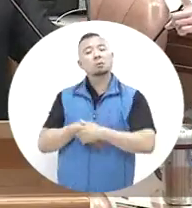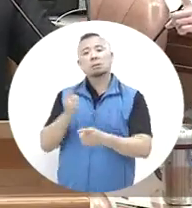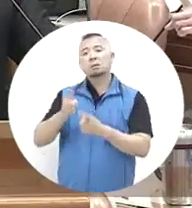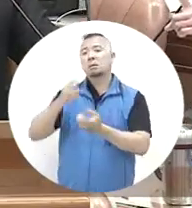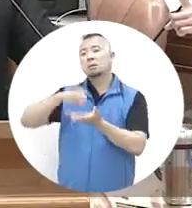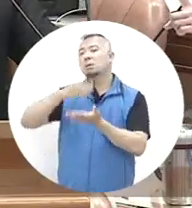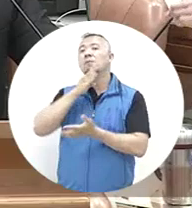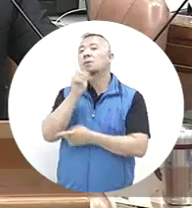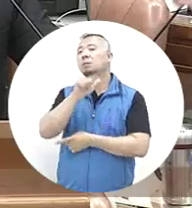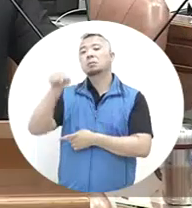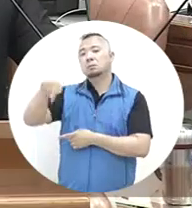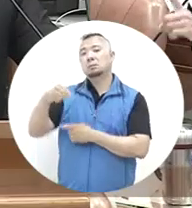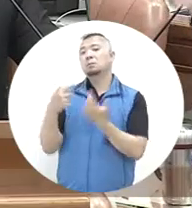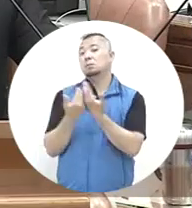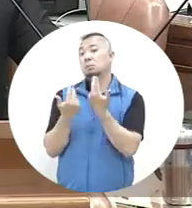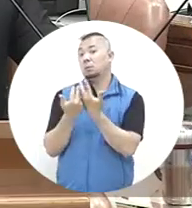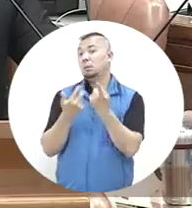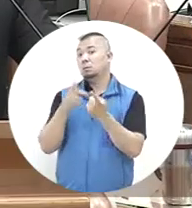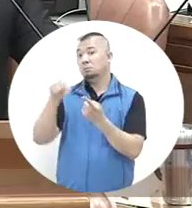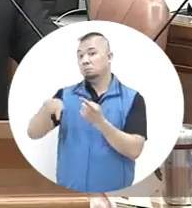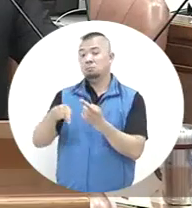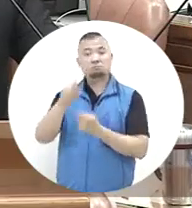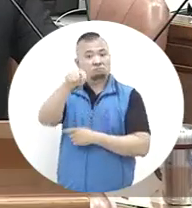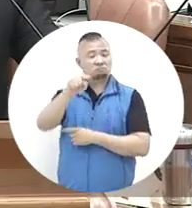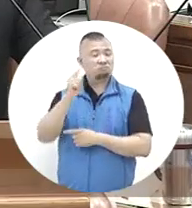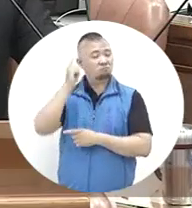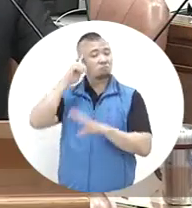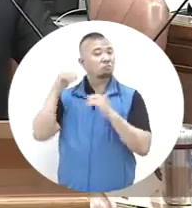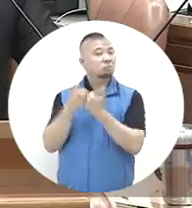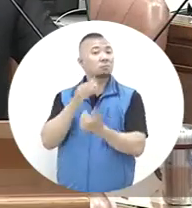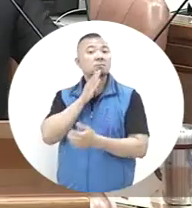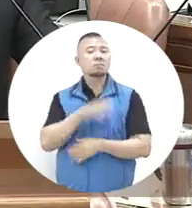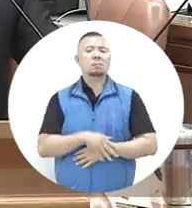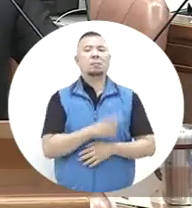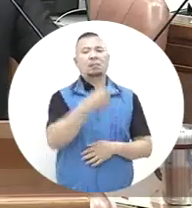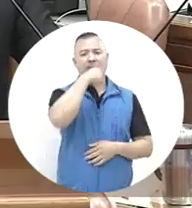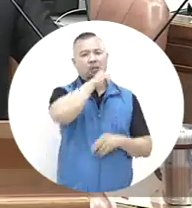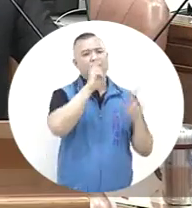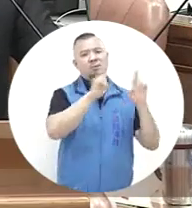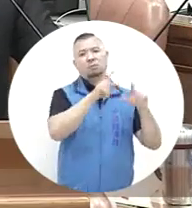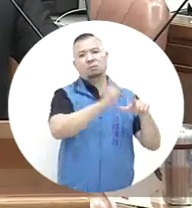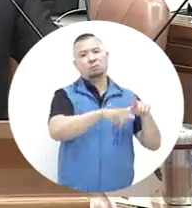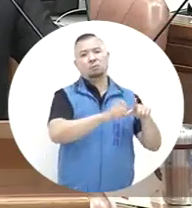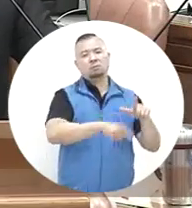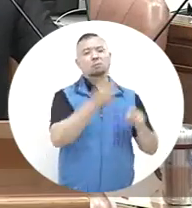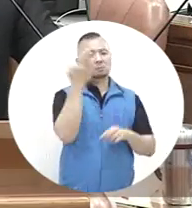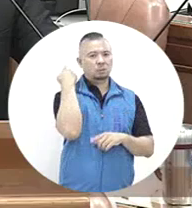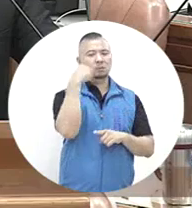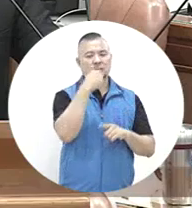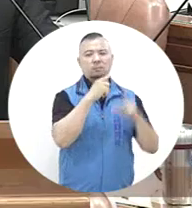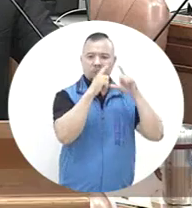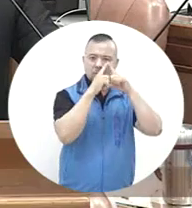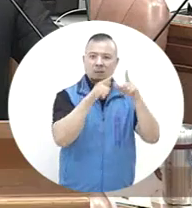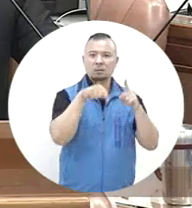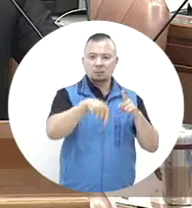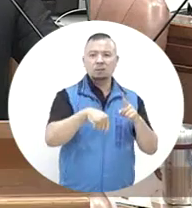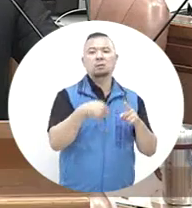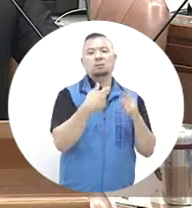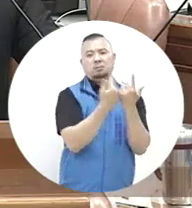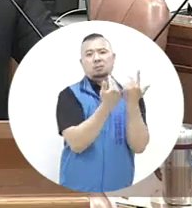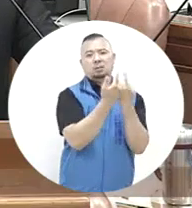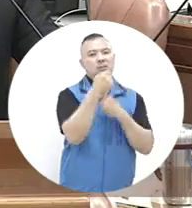市是不是你不同意？ 这个台电已经说过，核废料放在新北市是不适宜